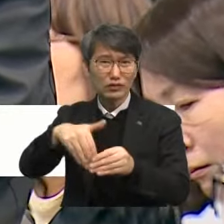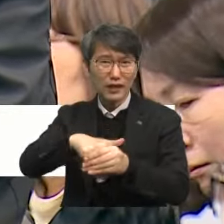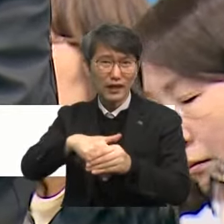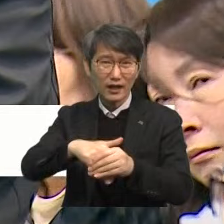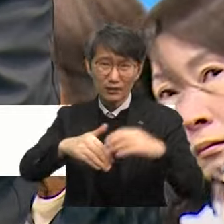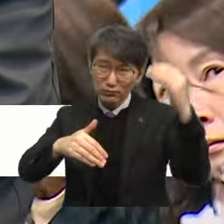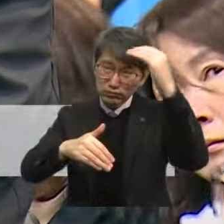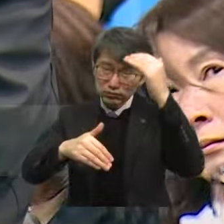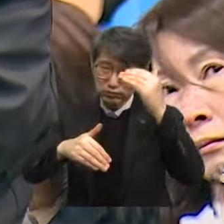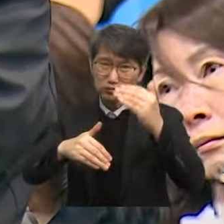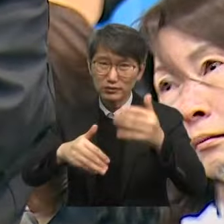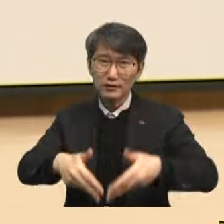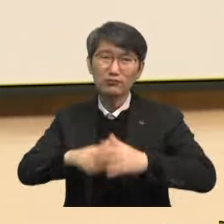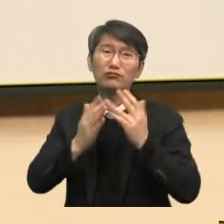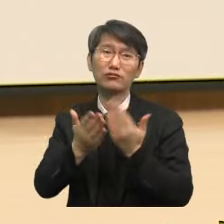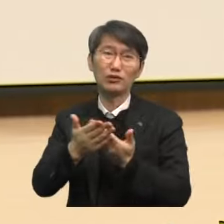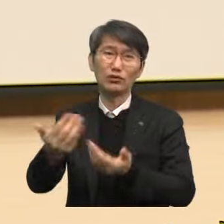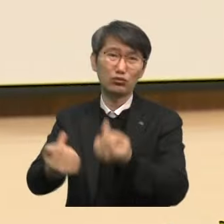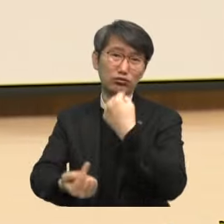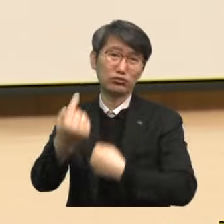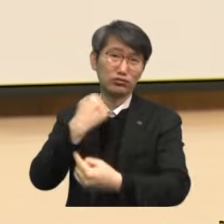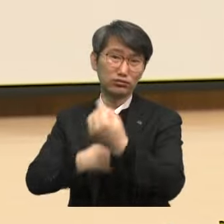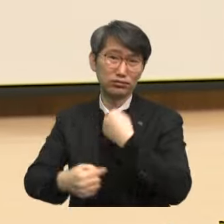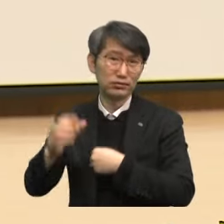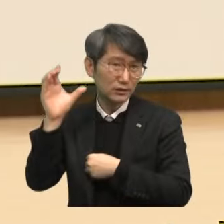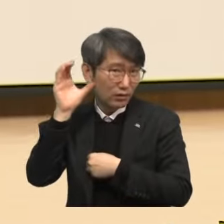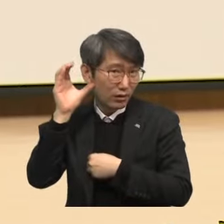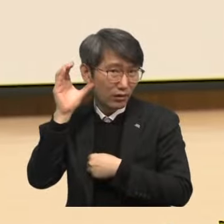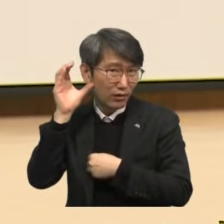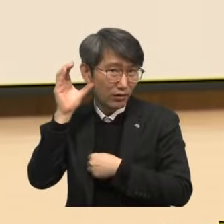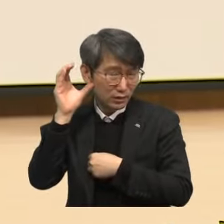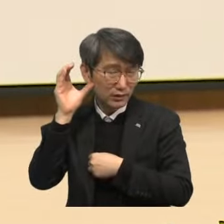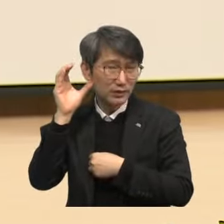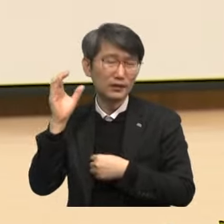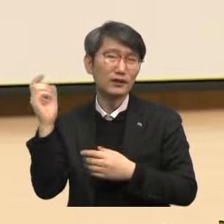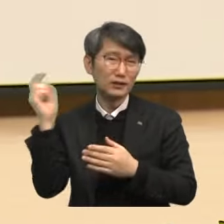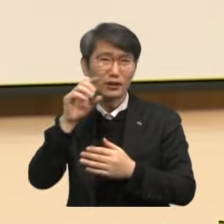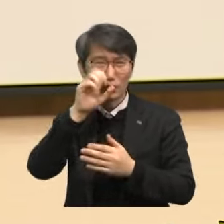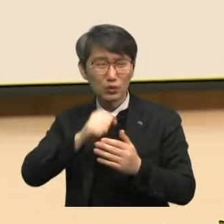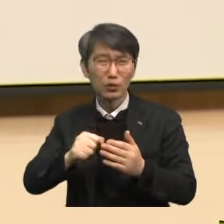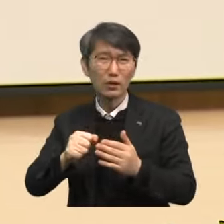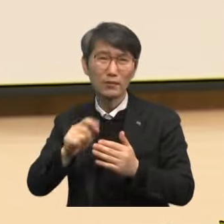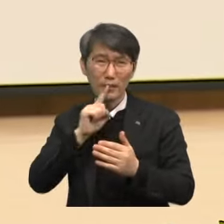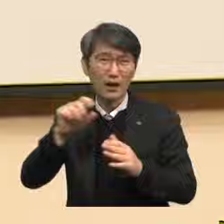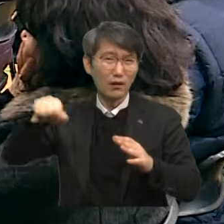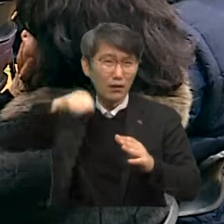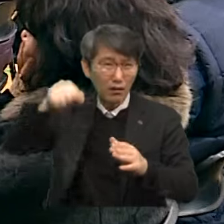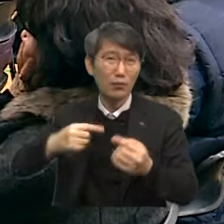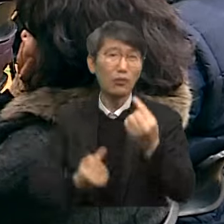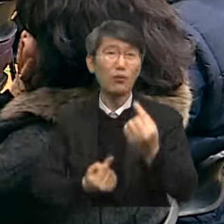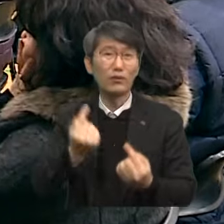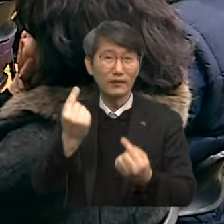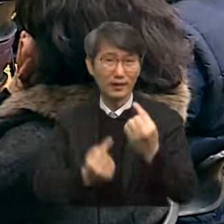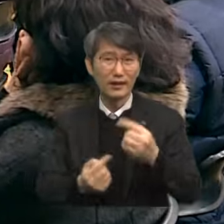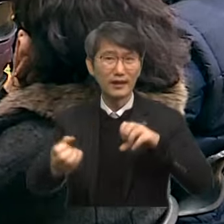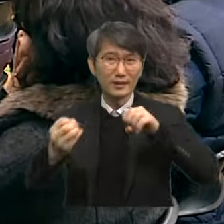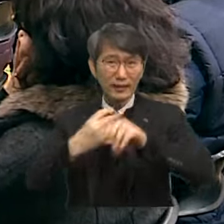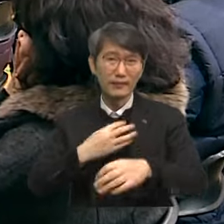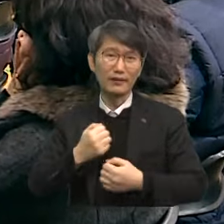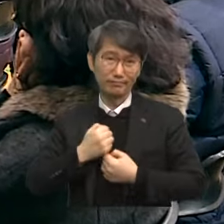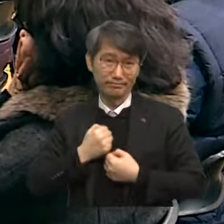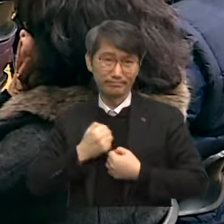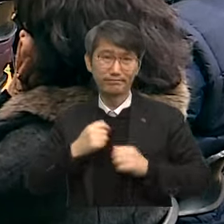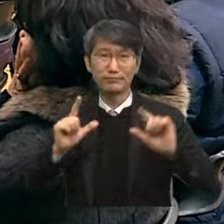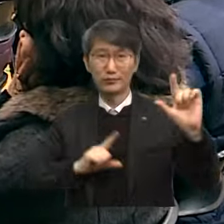시설 건립 요구까지 이수희 구청장은 듣기 좋은 공수표를 남발하기보단 답변에